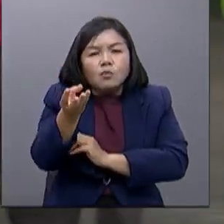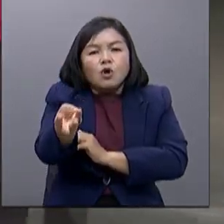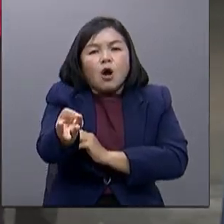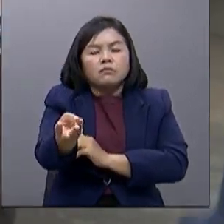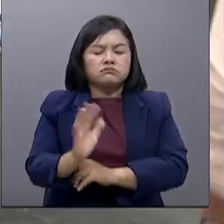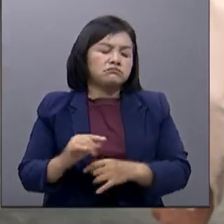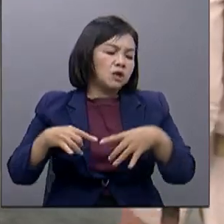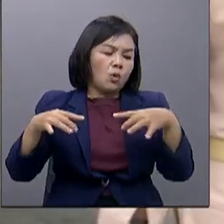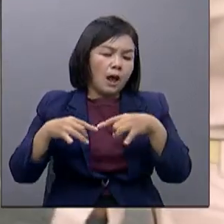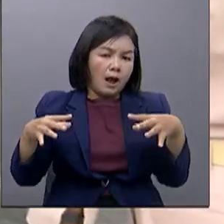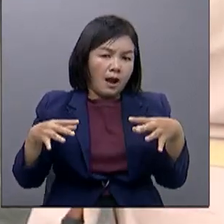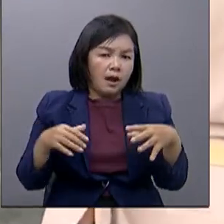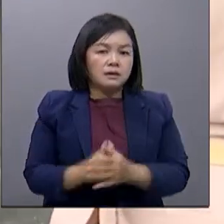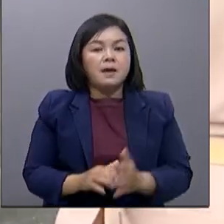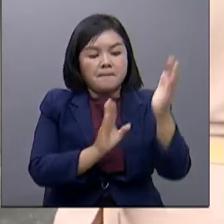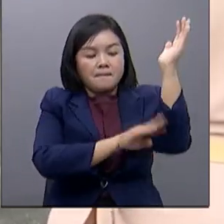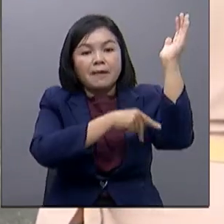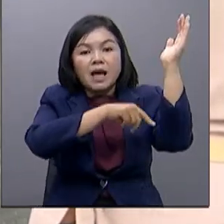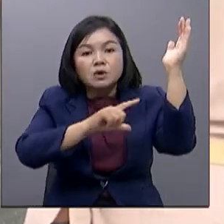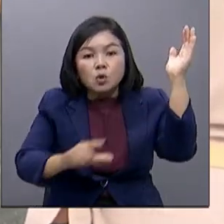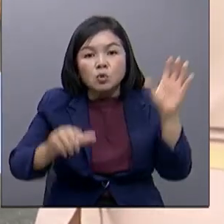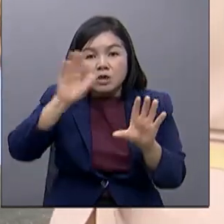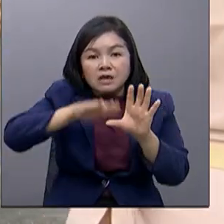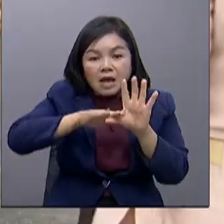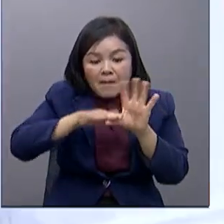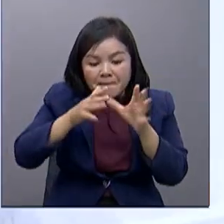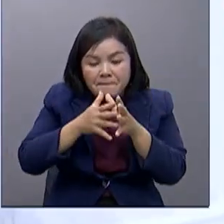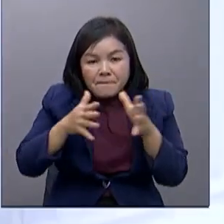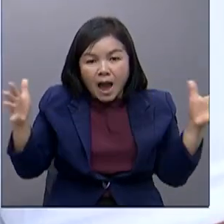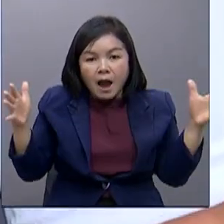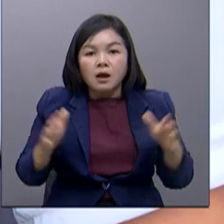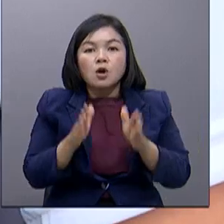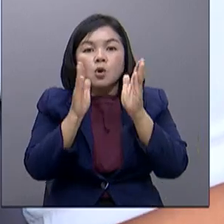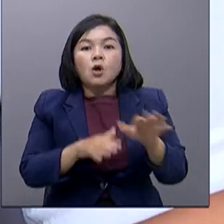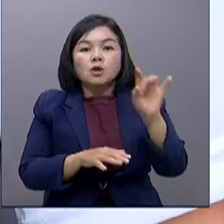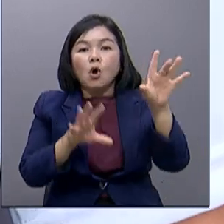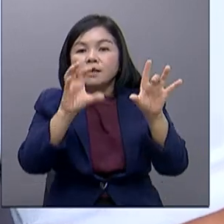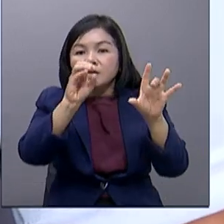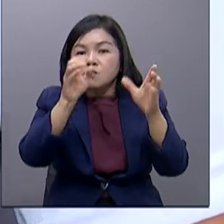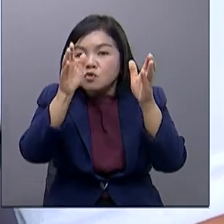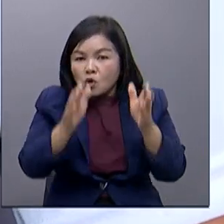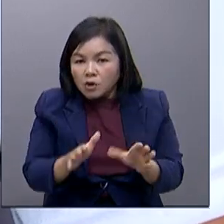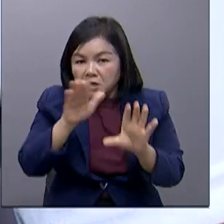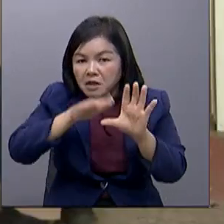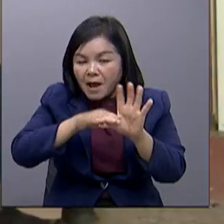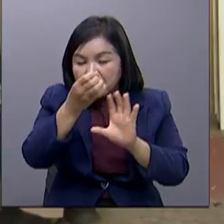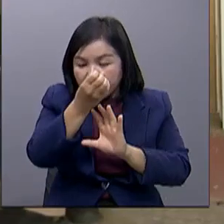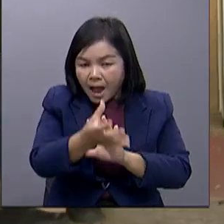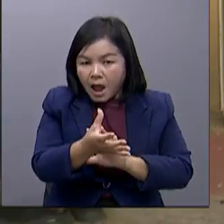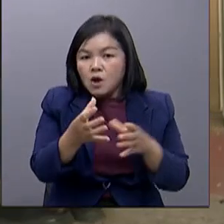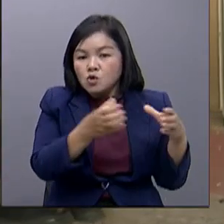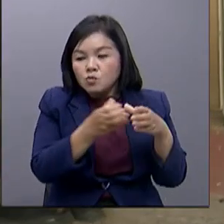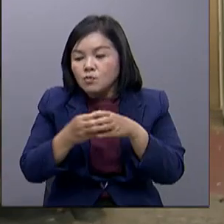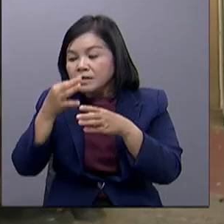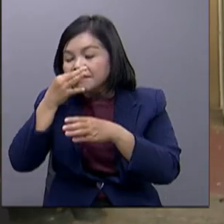จังหวัดพัทลุงค่ะพบว่าอำเภอเมืองมีผู้สมัครมากที่สุดของจังหวัดจำนวน 1250คนค่ะมีผู้สมัครรวม 19กลุ่ม